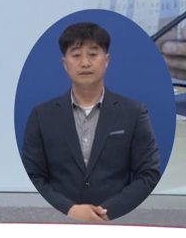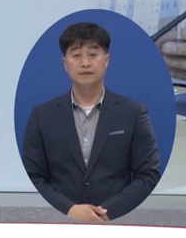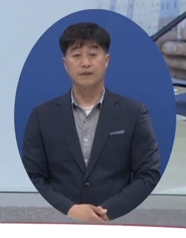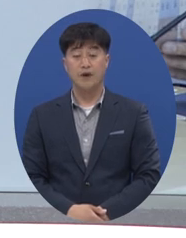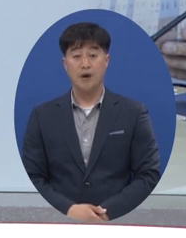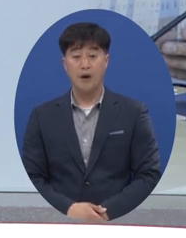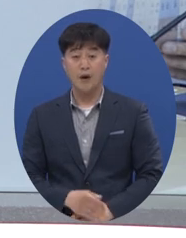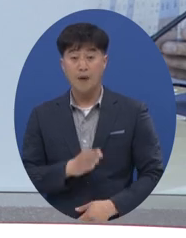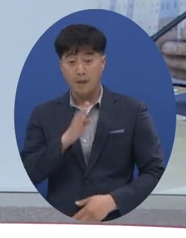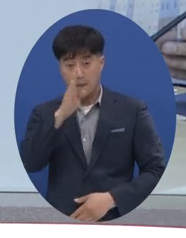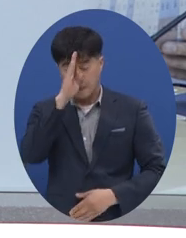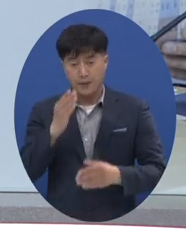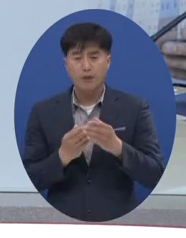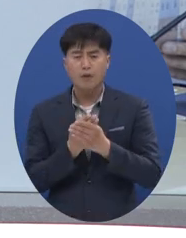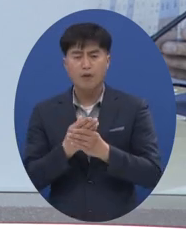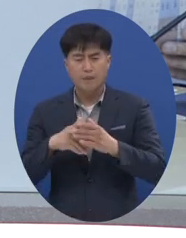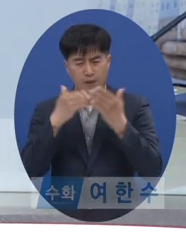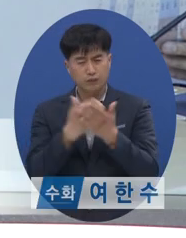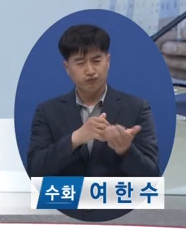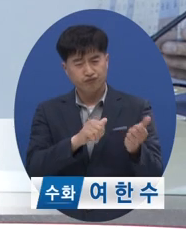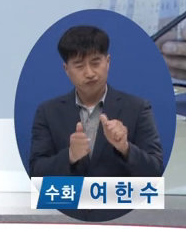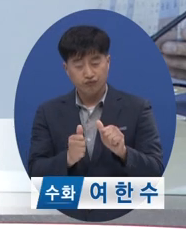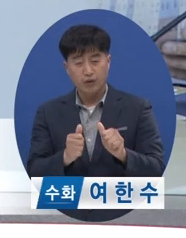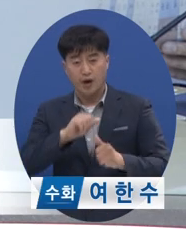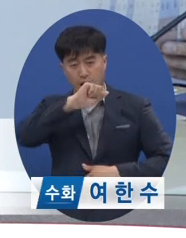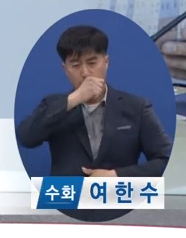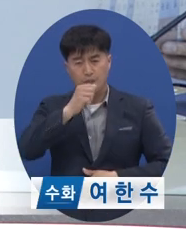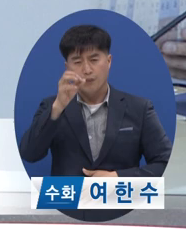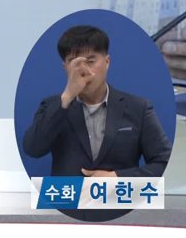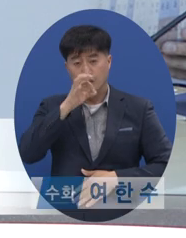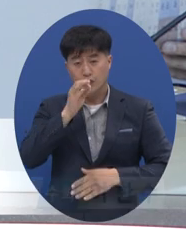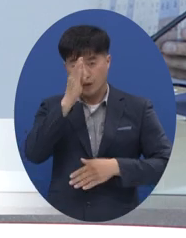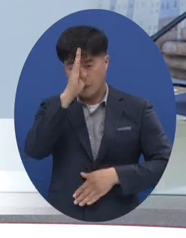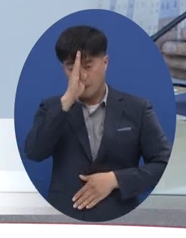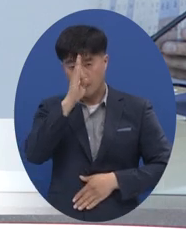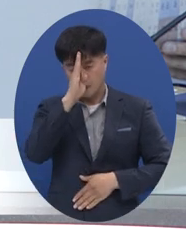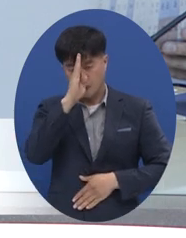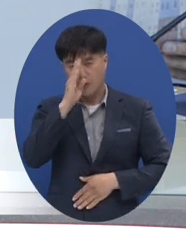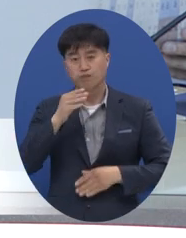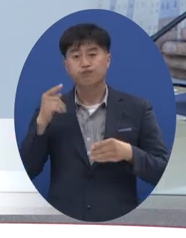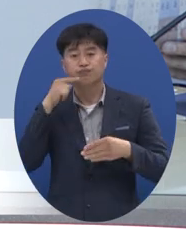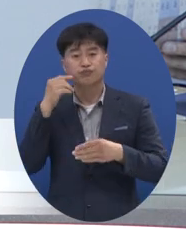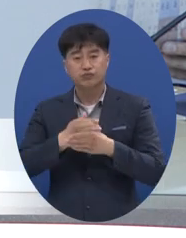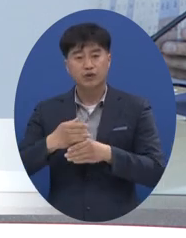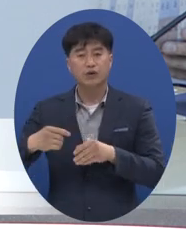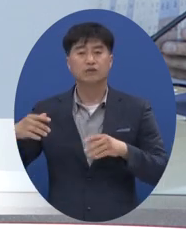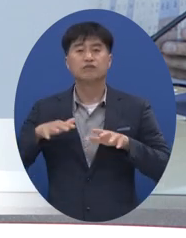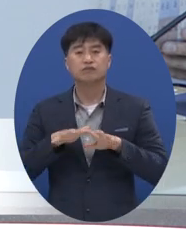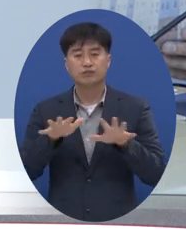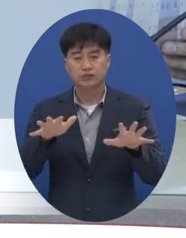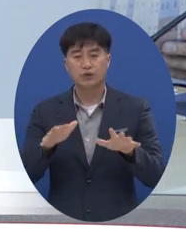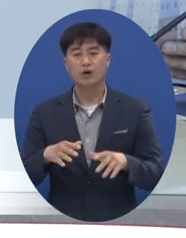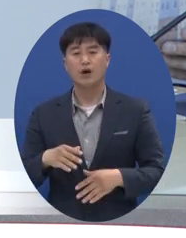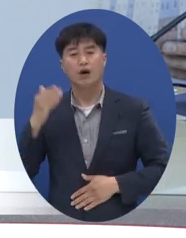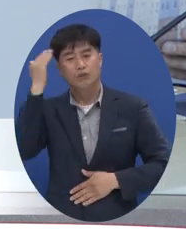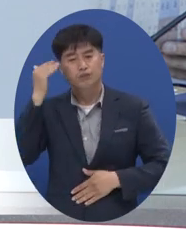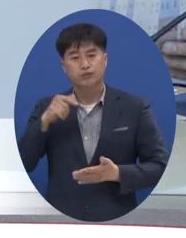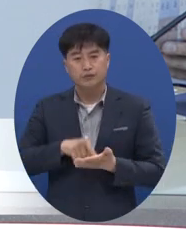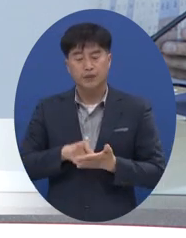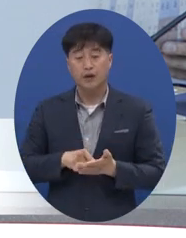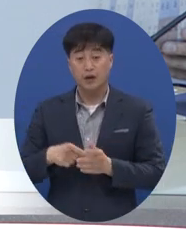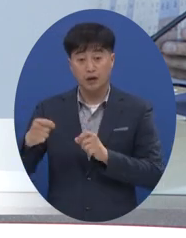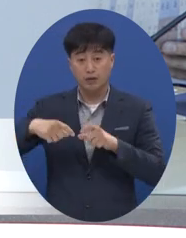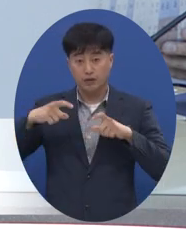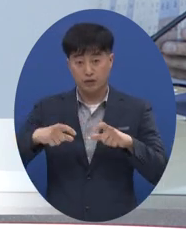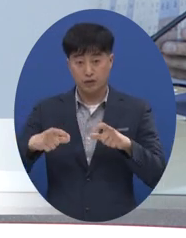걸리면 거의 전멸 수준이라고 알려진 아프리카 돼지열병이 북한까지 퍼지면서 우리나라도 비상이 걸렸습니다. 접경 지역을 타고 넘어올